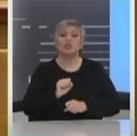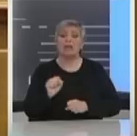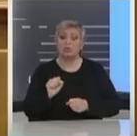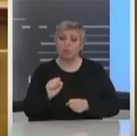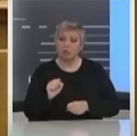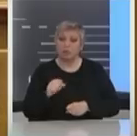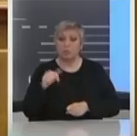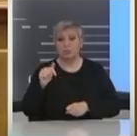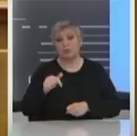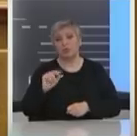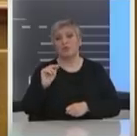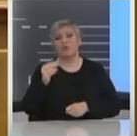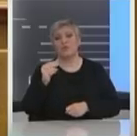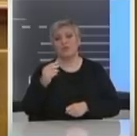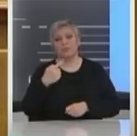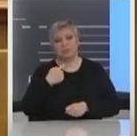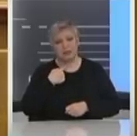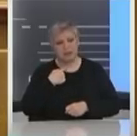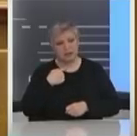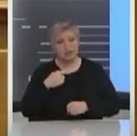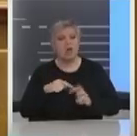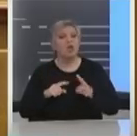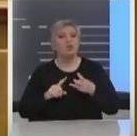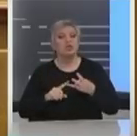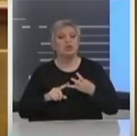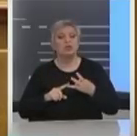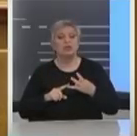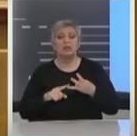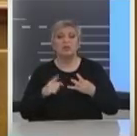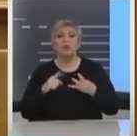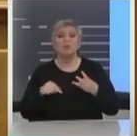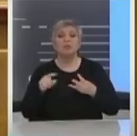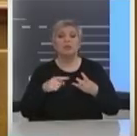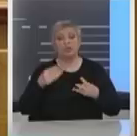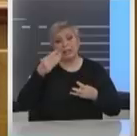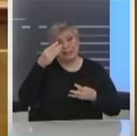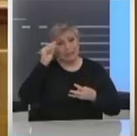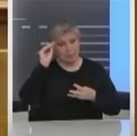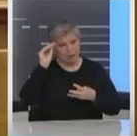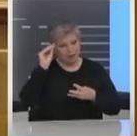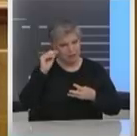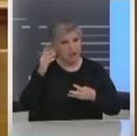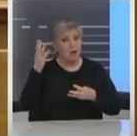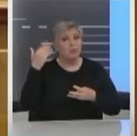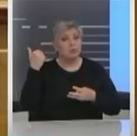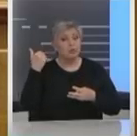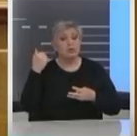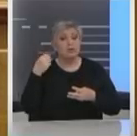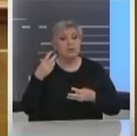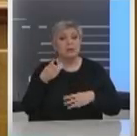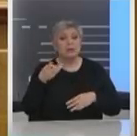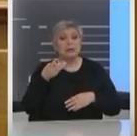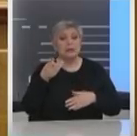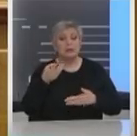πια μαζί μας. Και ο τρίτος ποιος είναι, ο κύριος Τσίπρας, με την οποία έλεγε εμπεγμός